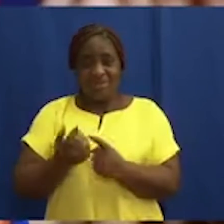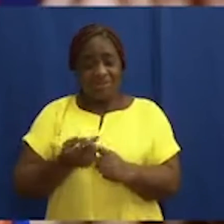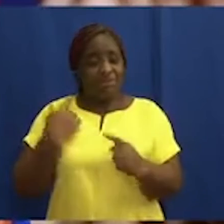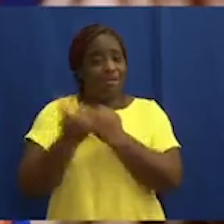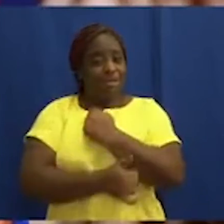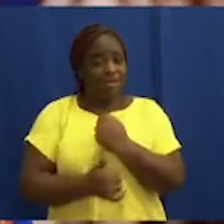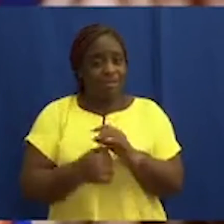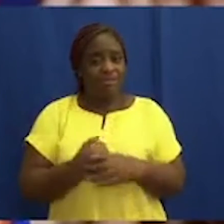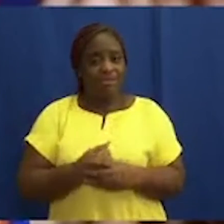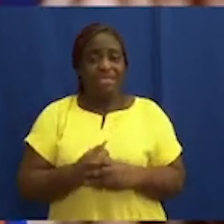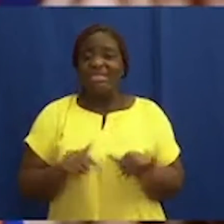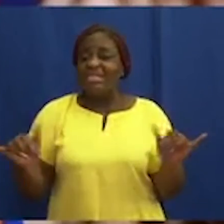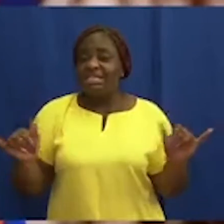150.